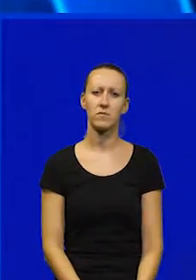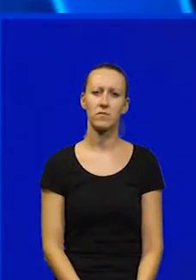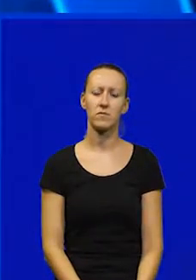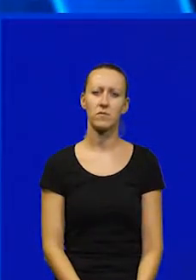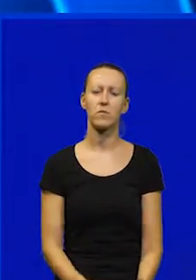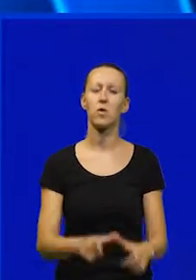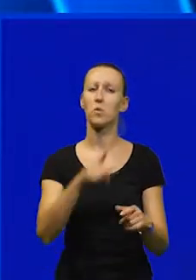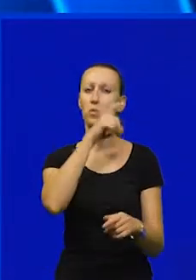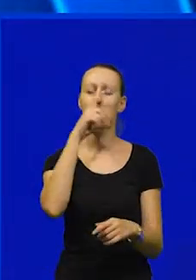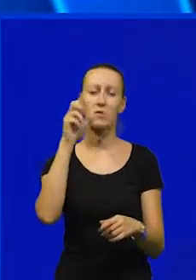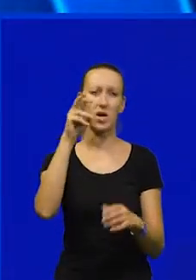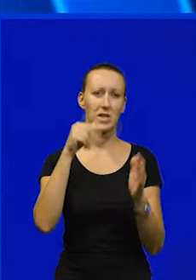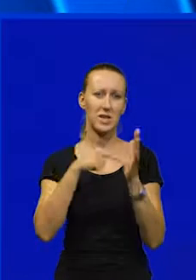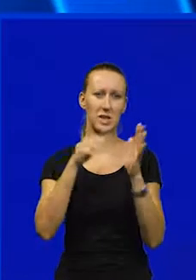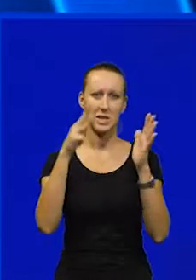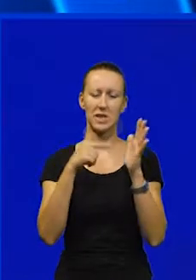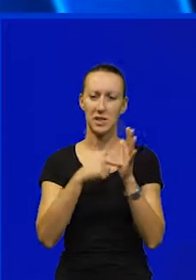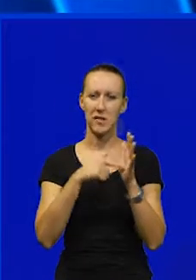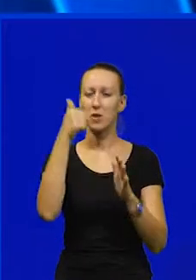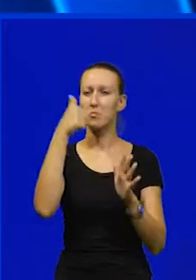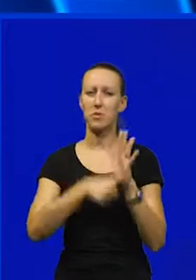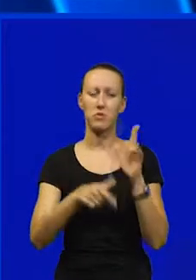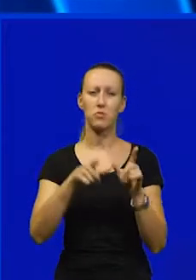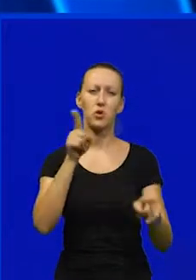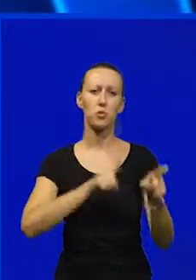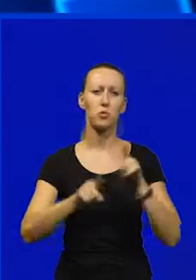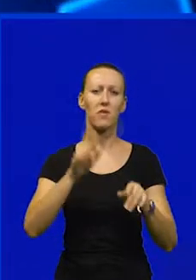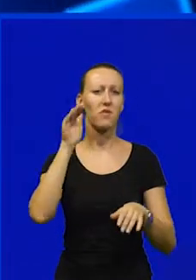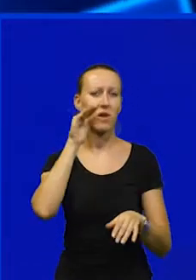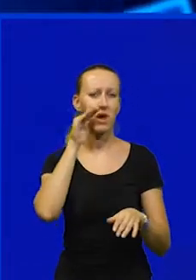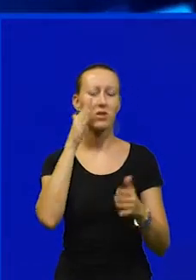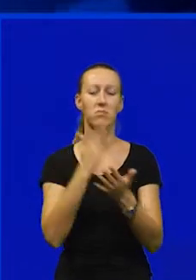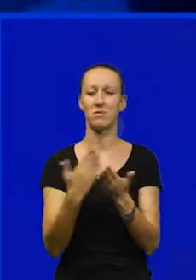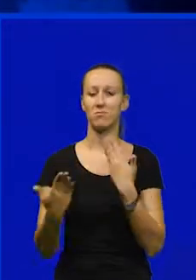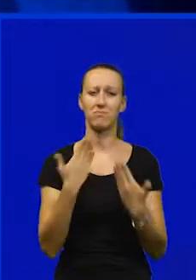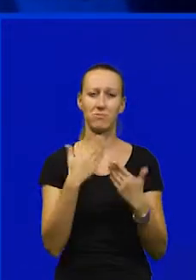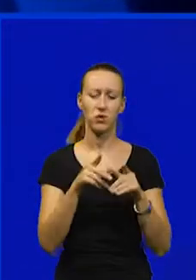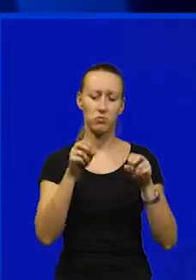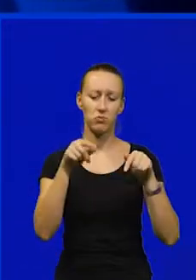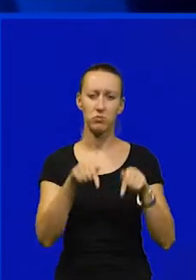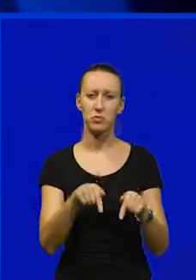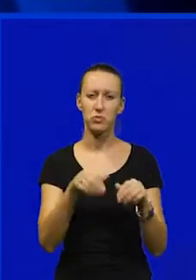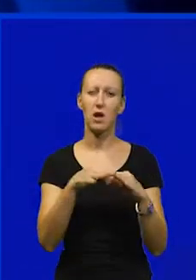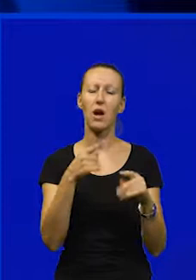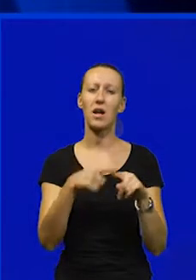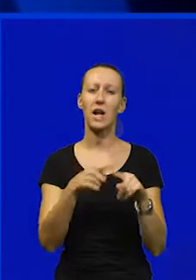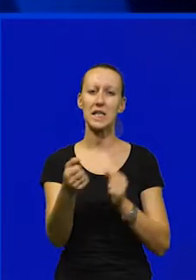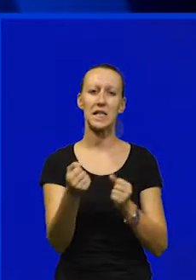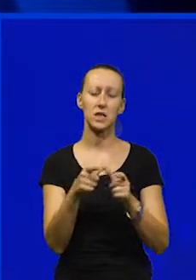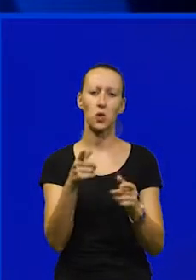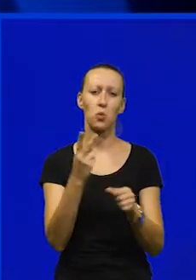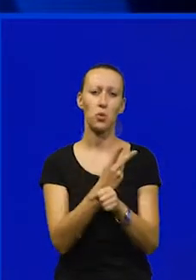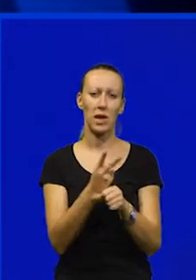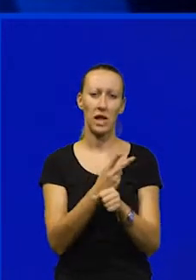U četvrtak 13. rujna prvi puta u povijesti vlada je održala sjednicu u Puli, a razlog je kriza u